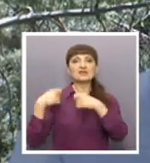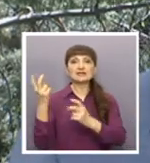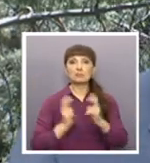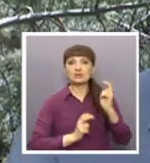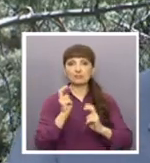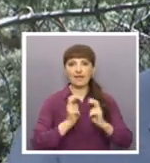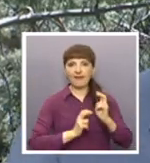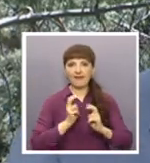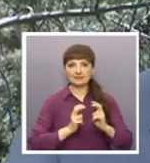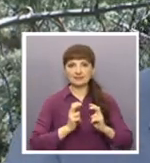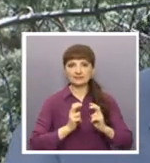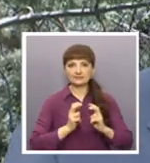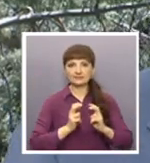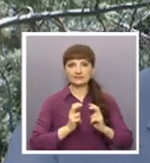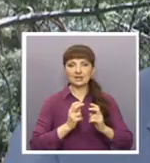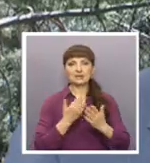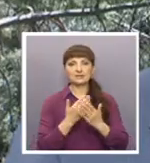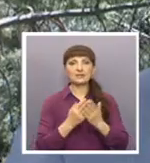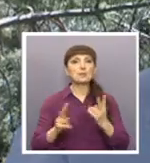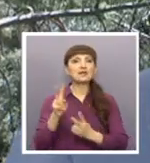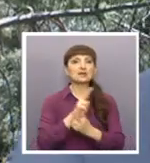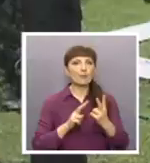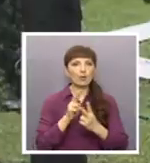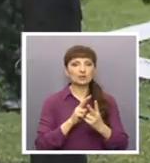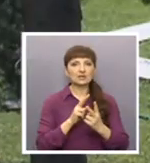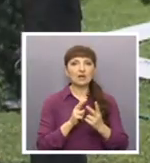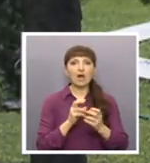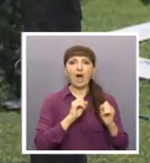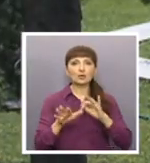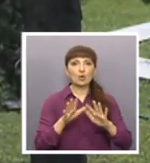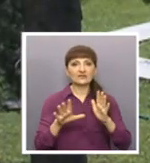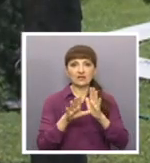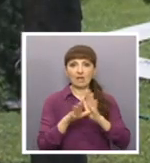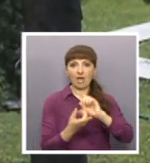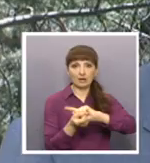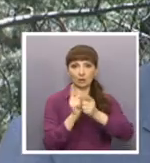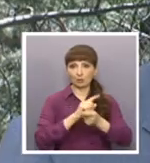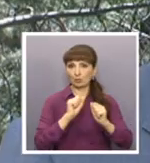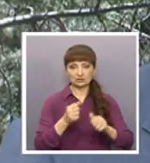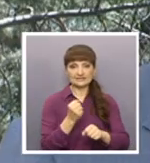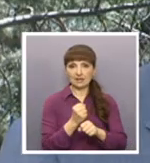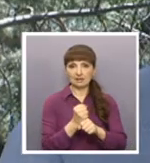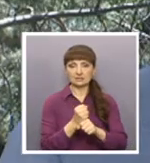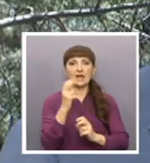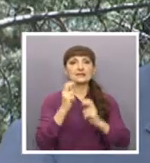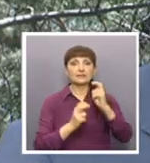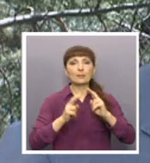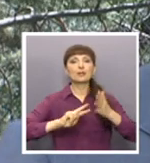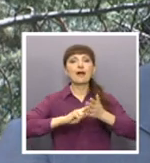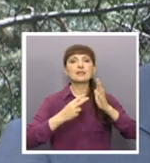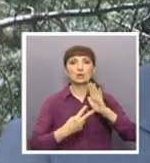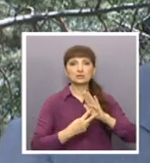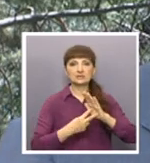предприятиям, задействованным вот в сфере переработки, превращения отходов в энергию. Завод будет находиться, планируется строительство завода,